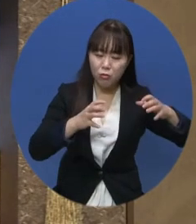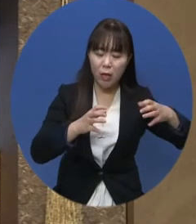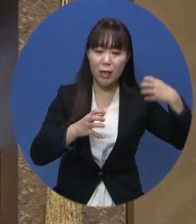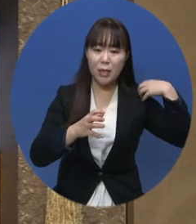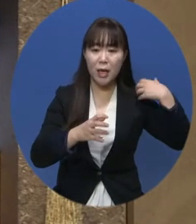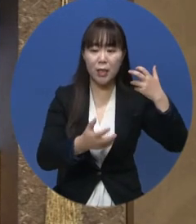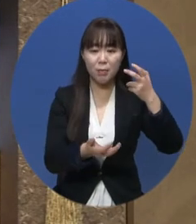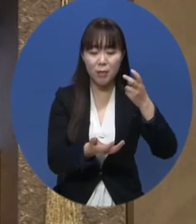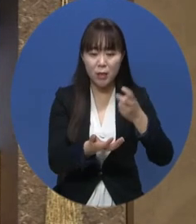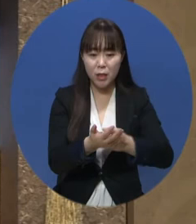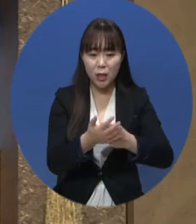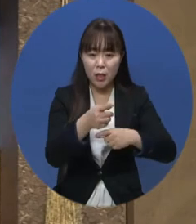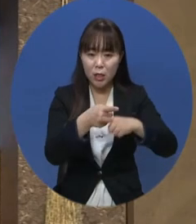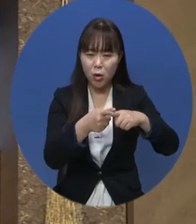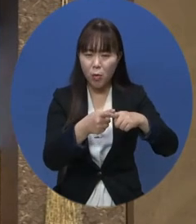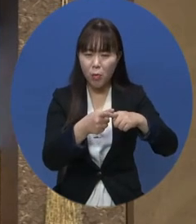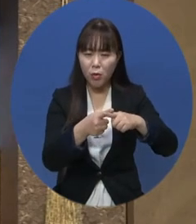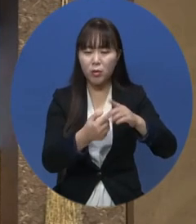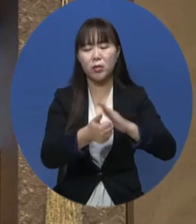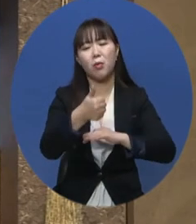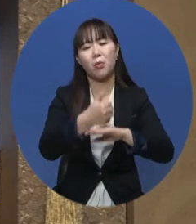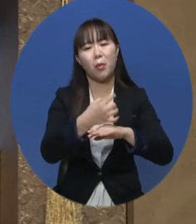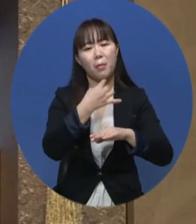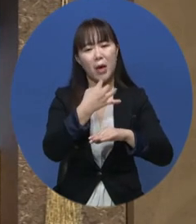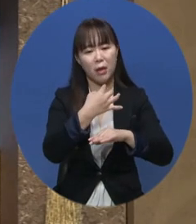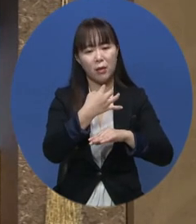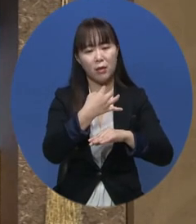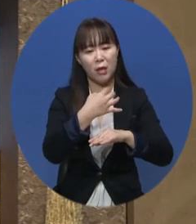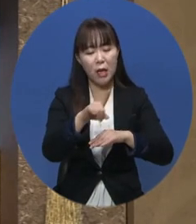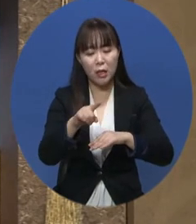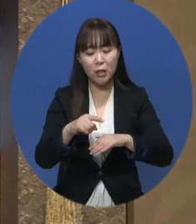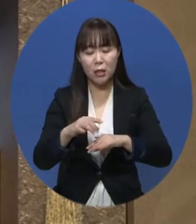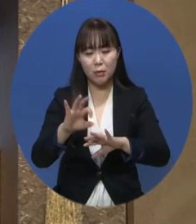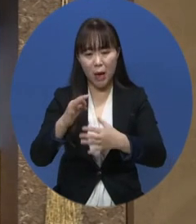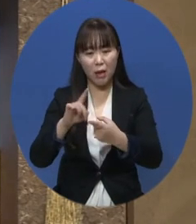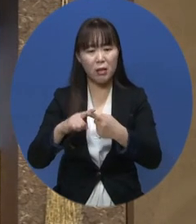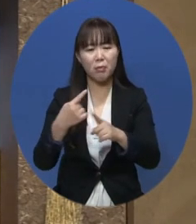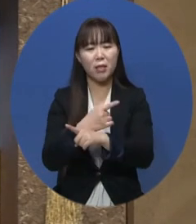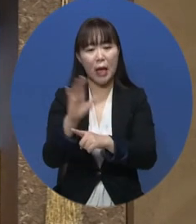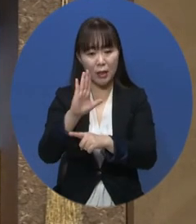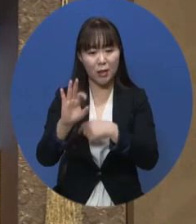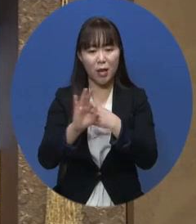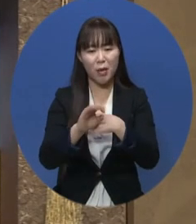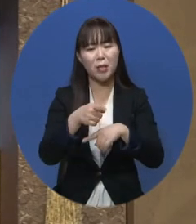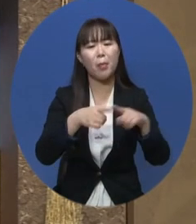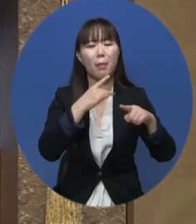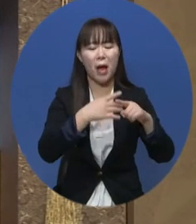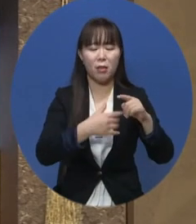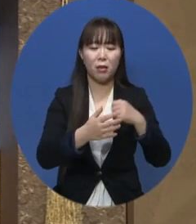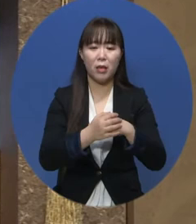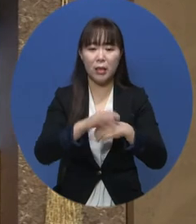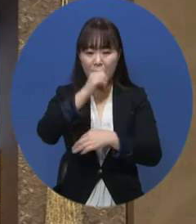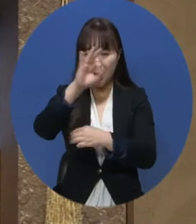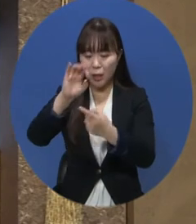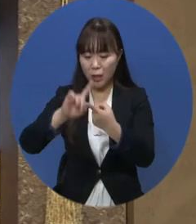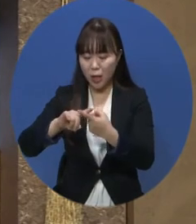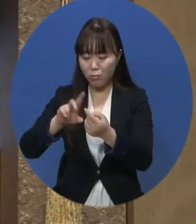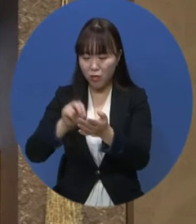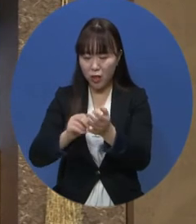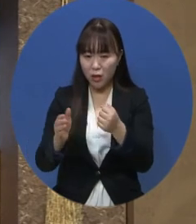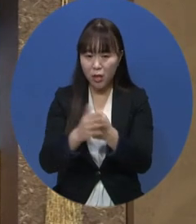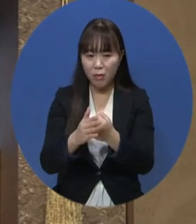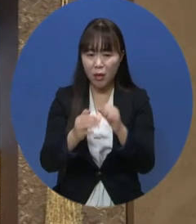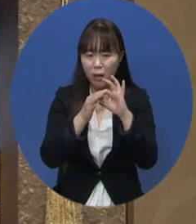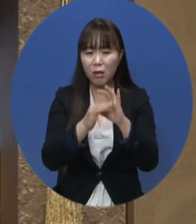책임제의 절반의 성공이 아니냐. 이걸 개선하지 않고서는. 네. 그렇다면 예산상의 문제 때문에 계속